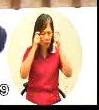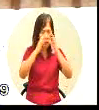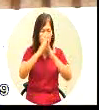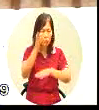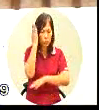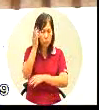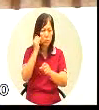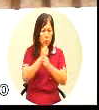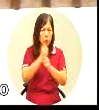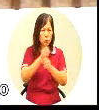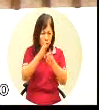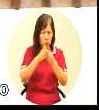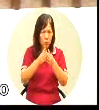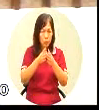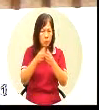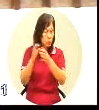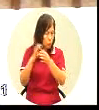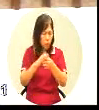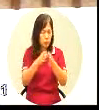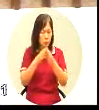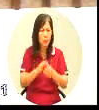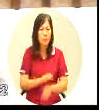齁。那再来下一个议题齁。